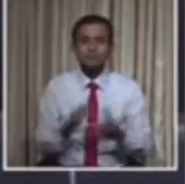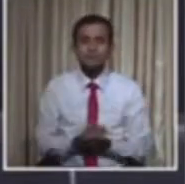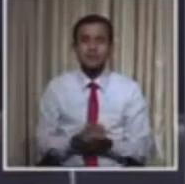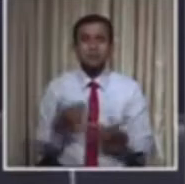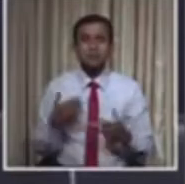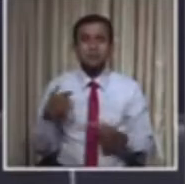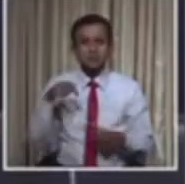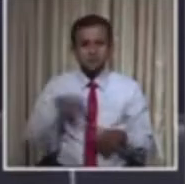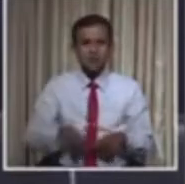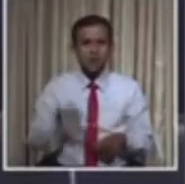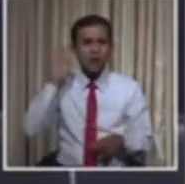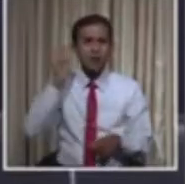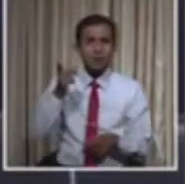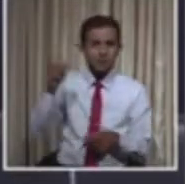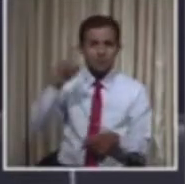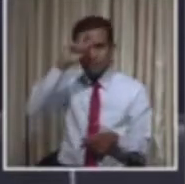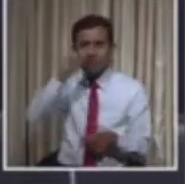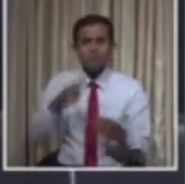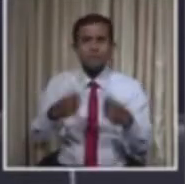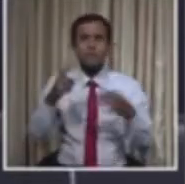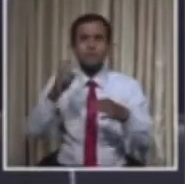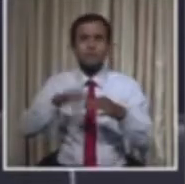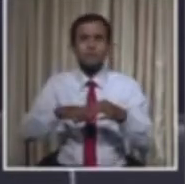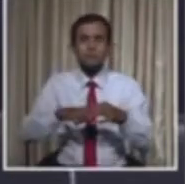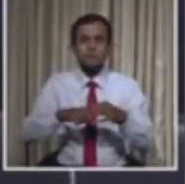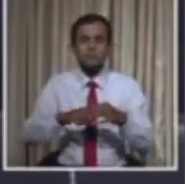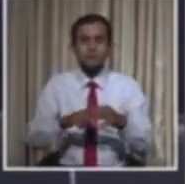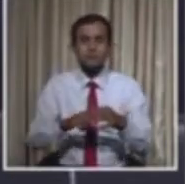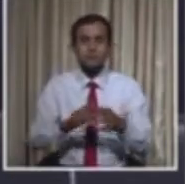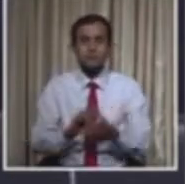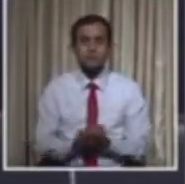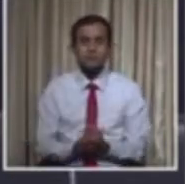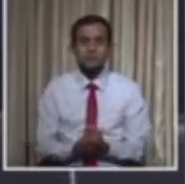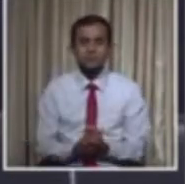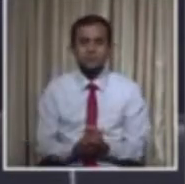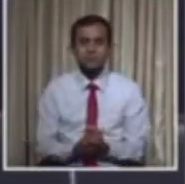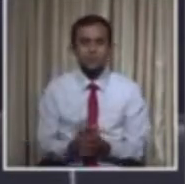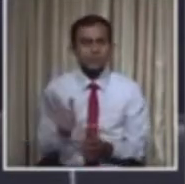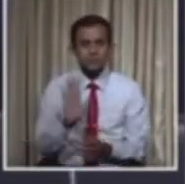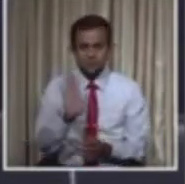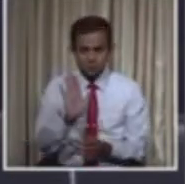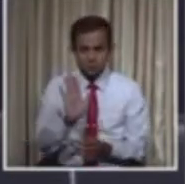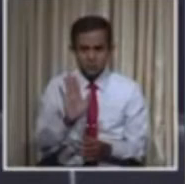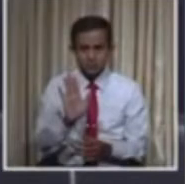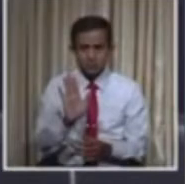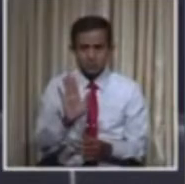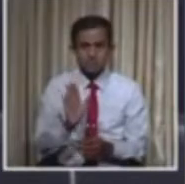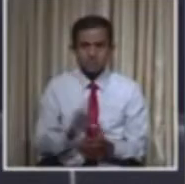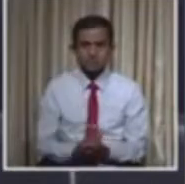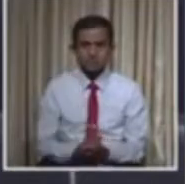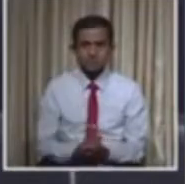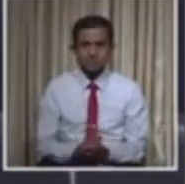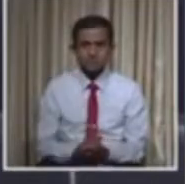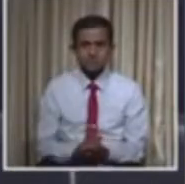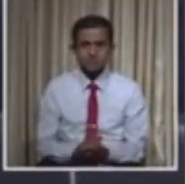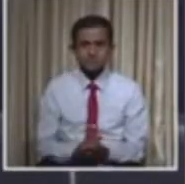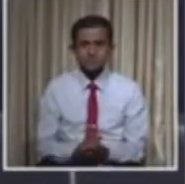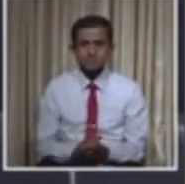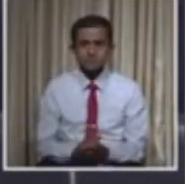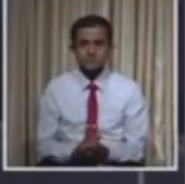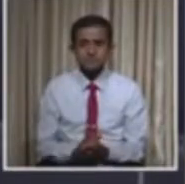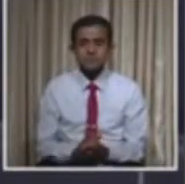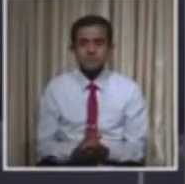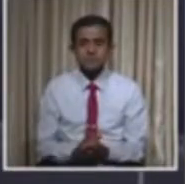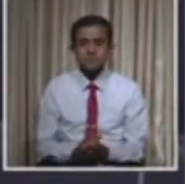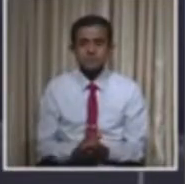මෙතෙන්ට අහන්නේ මෙතුමා අහන්නේ වෙන ප්‍රශ්නයක් එතු නෝ නෝ නෝ No, no, no. I you know, we that you are taking a